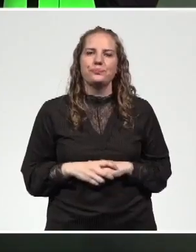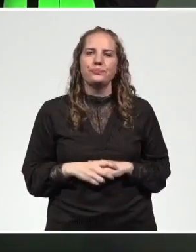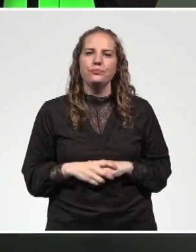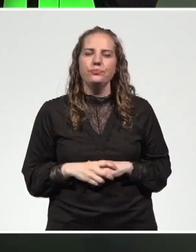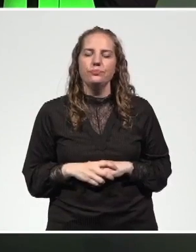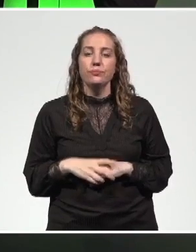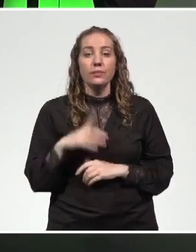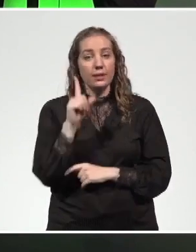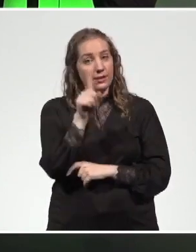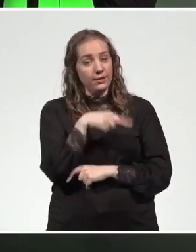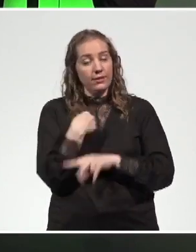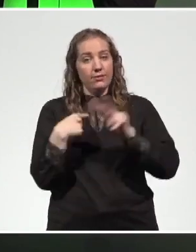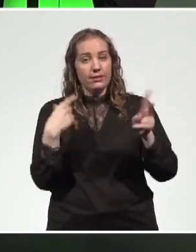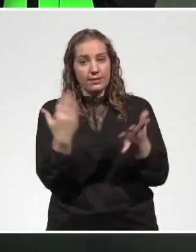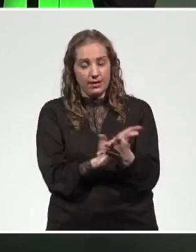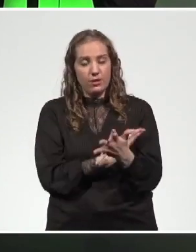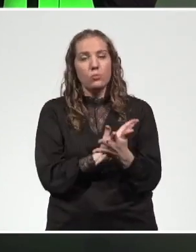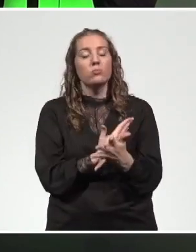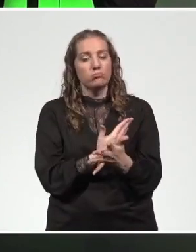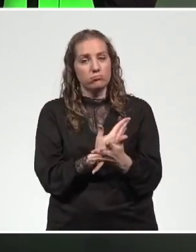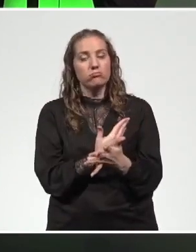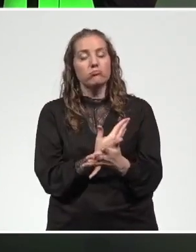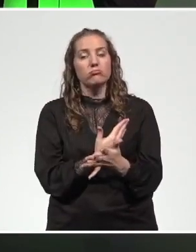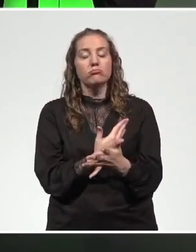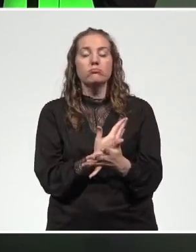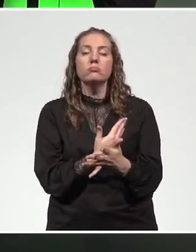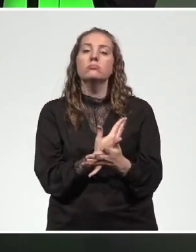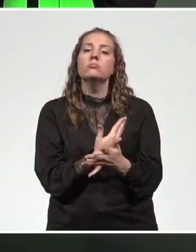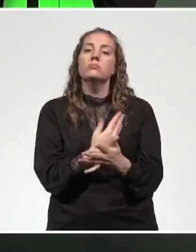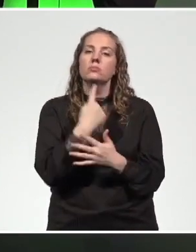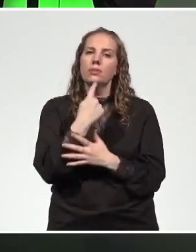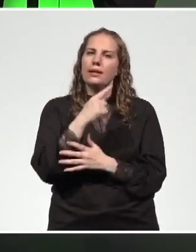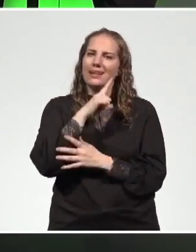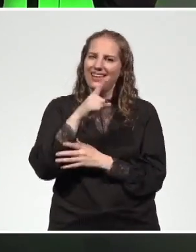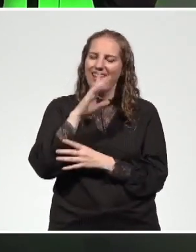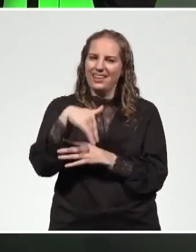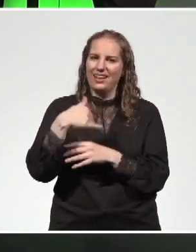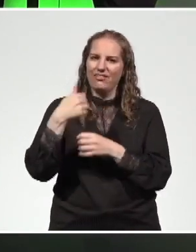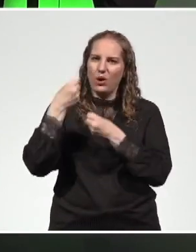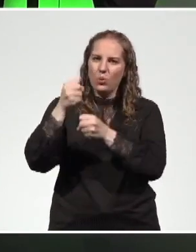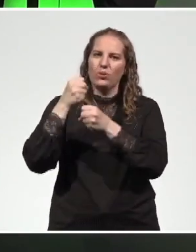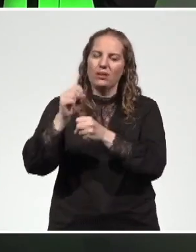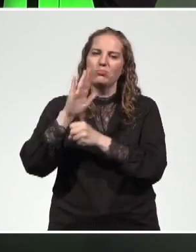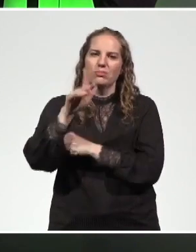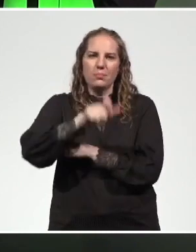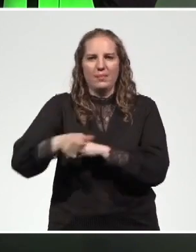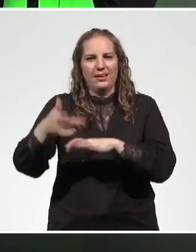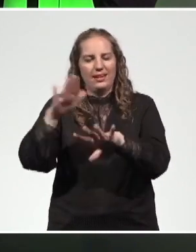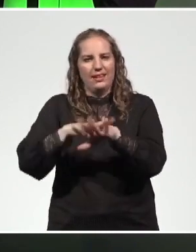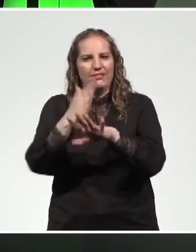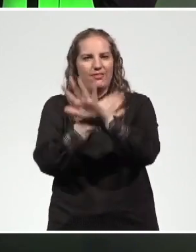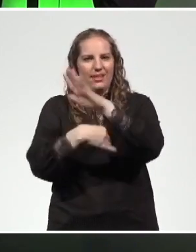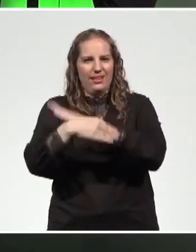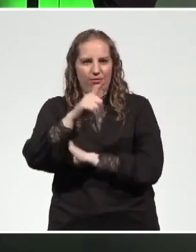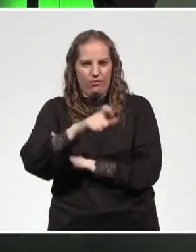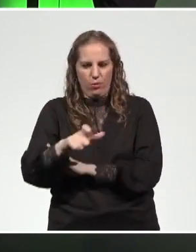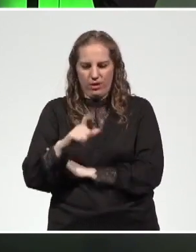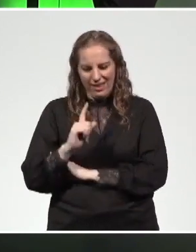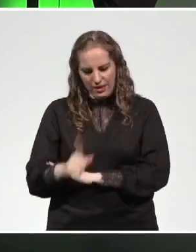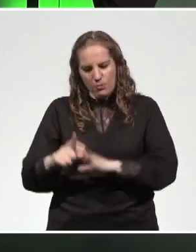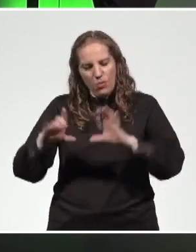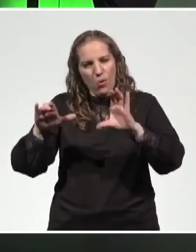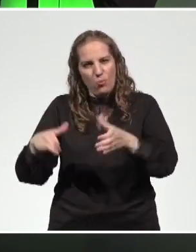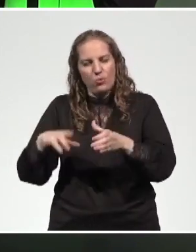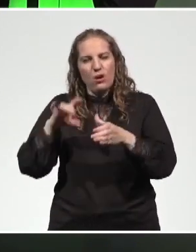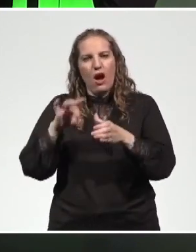Við í Vafki við teljum að það þurfi líka átak í mannréttindum fatlaðs fólks, þannig að sá hópur geti